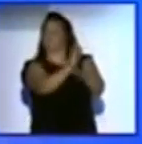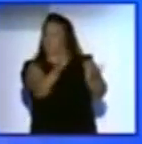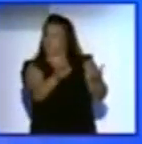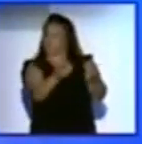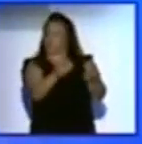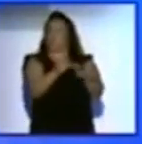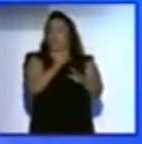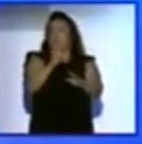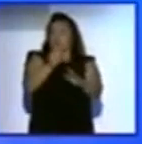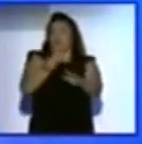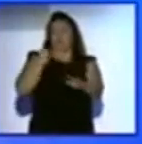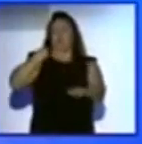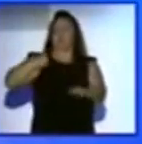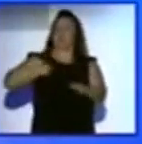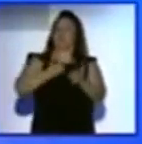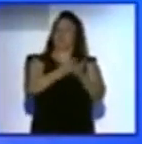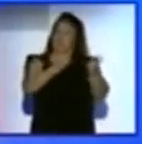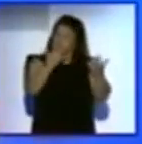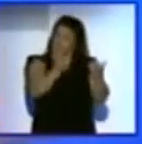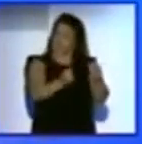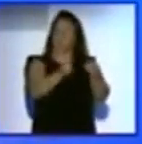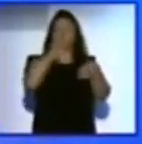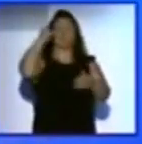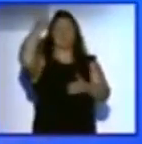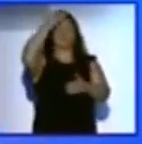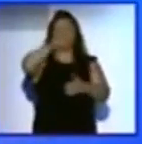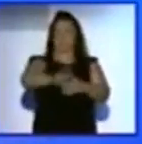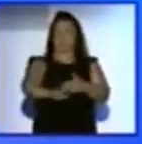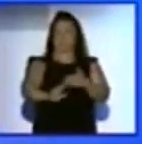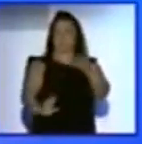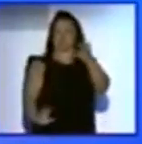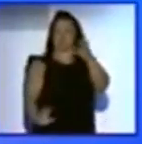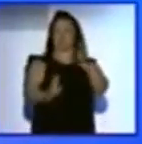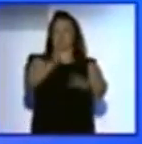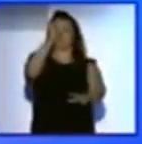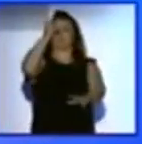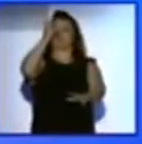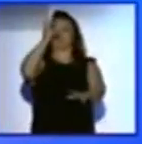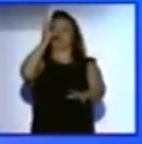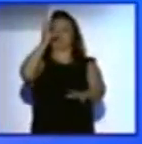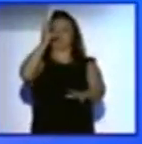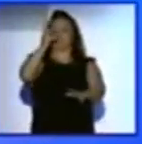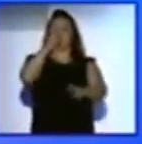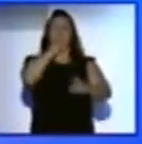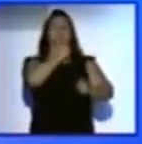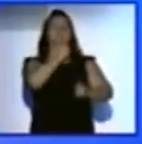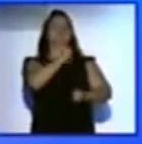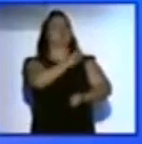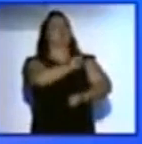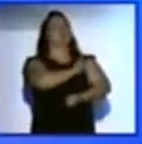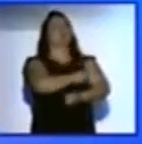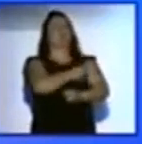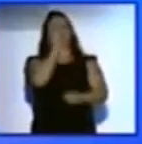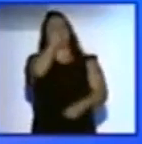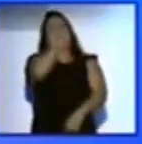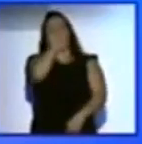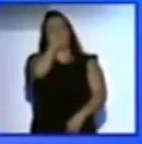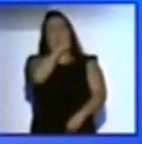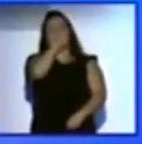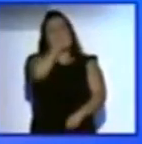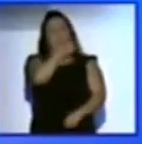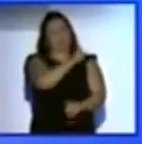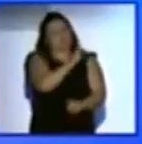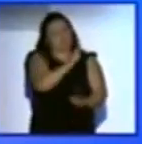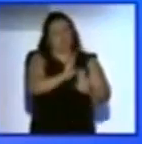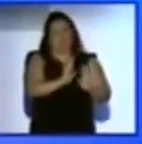δημοτικό. Να αναπτύσσουν τα παιδιά μας όχι απλά ικανότητα στη στήρα παπαγαλία,